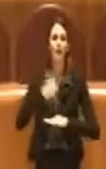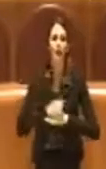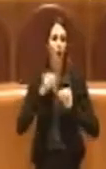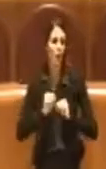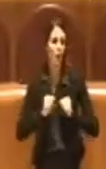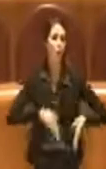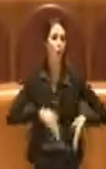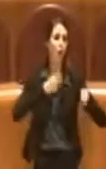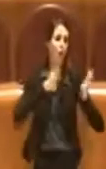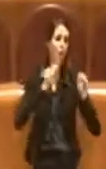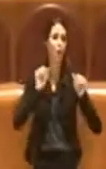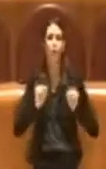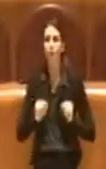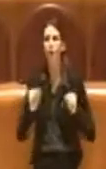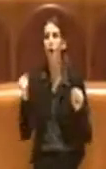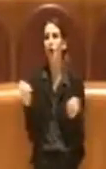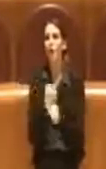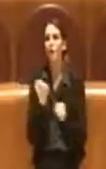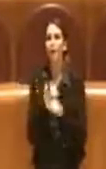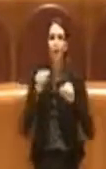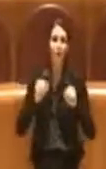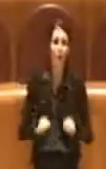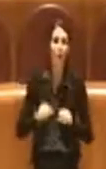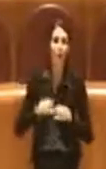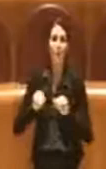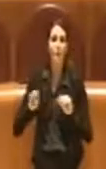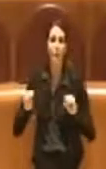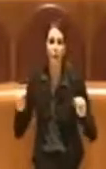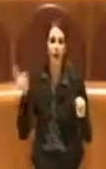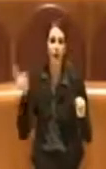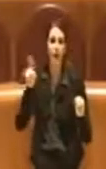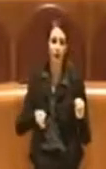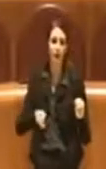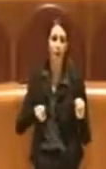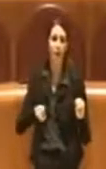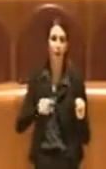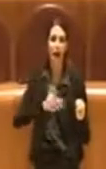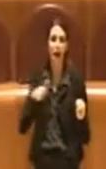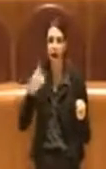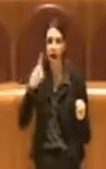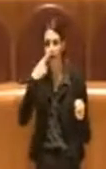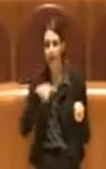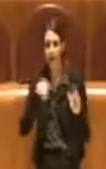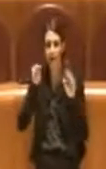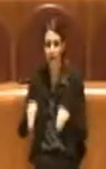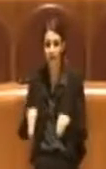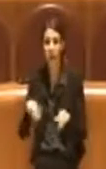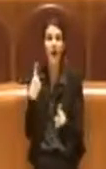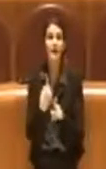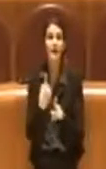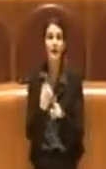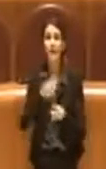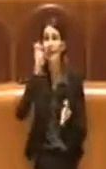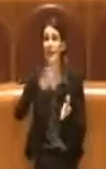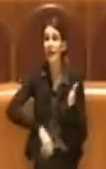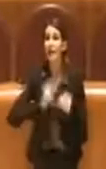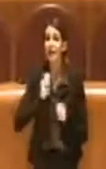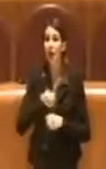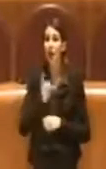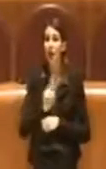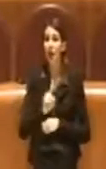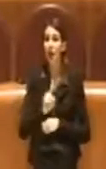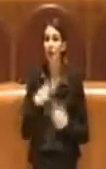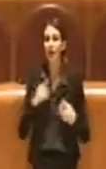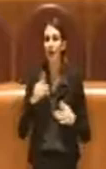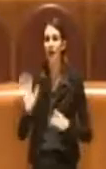e le occupazioni dai cantieri derivanti da questa cosa devono essere esenti. Ci sembra una